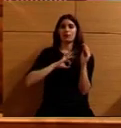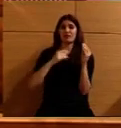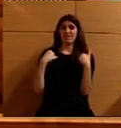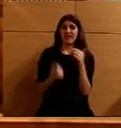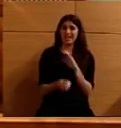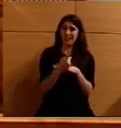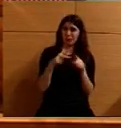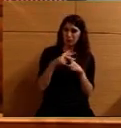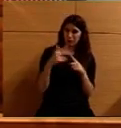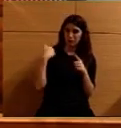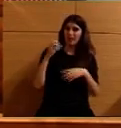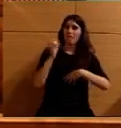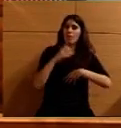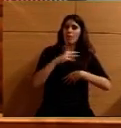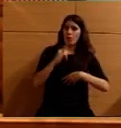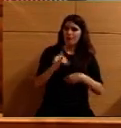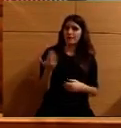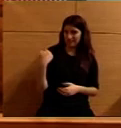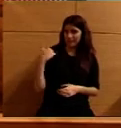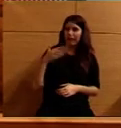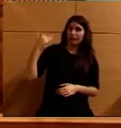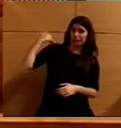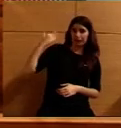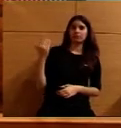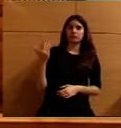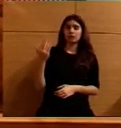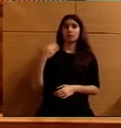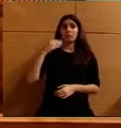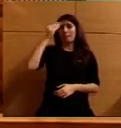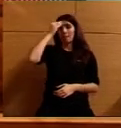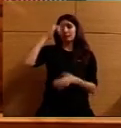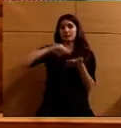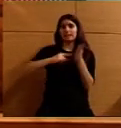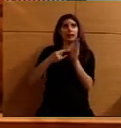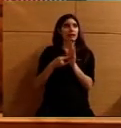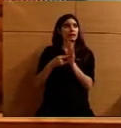creat l'instrument, ja tenim un fons de contingència que, entre altres coses, preveu